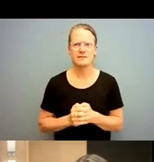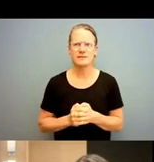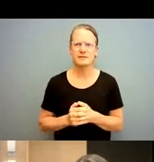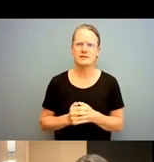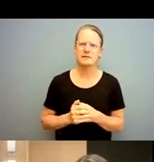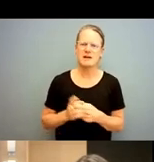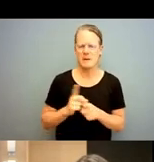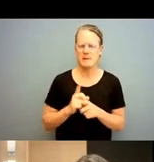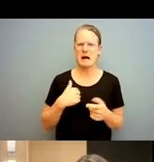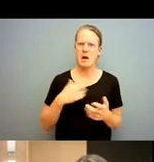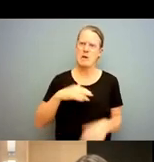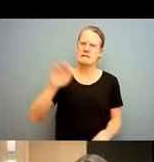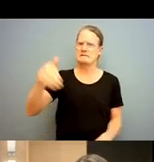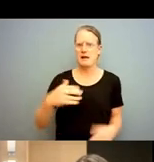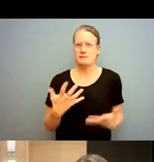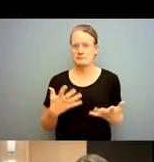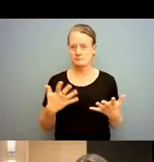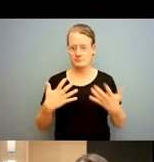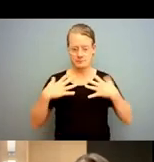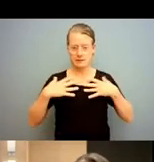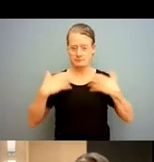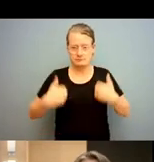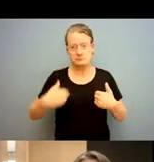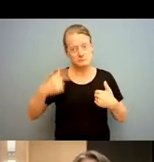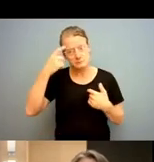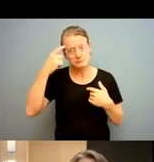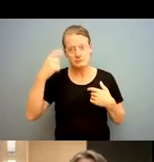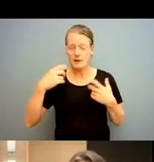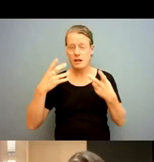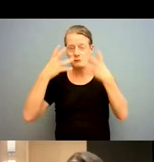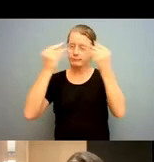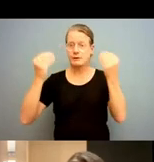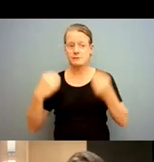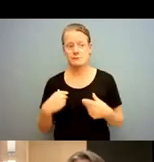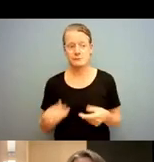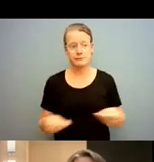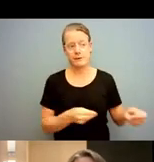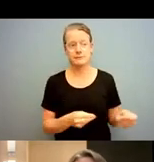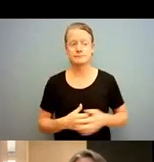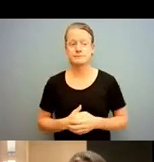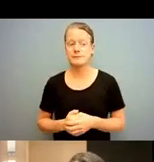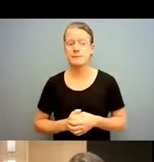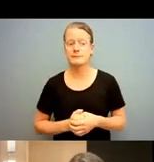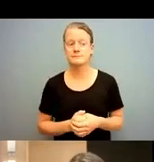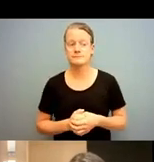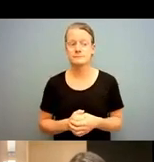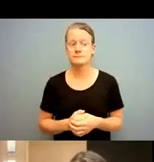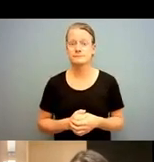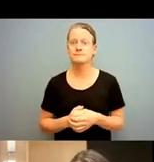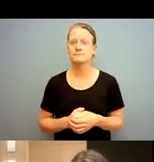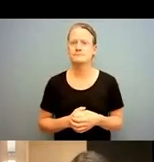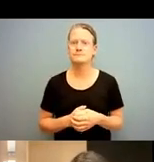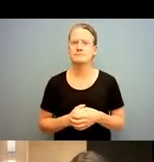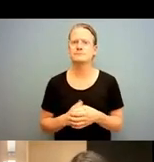Tai mun liikon kähtsä ja muihtasi tai olmui ja äikki. Ja tässä alan